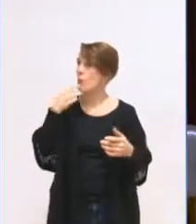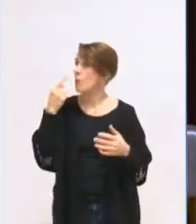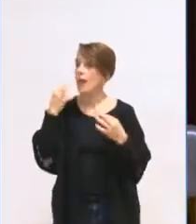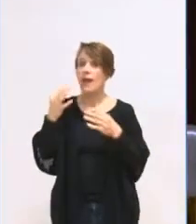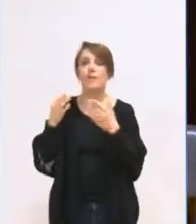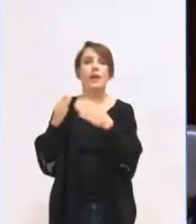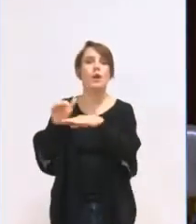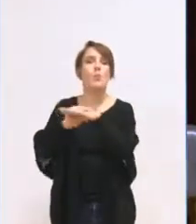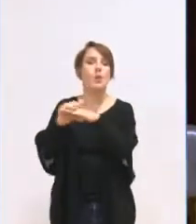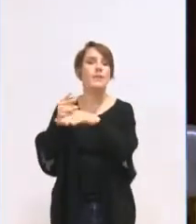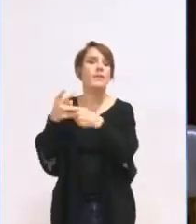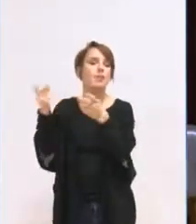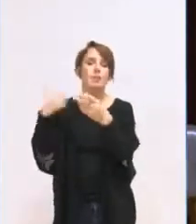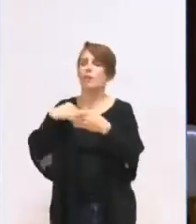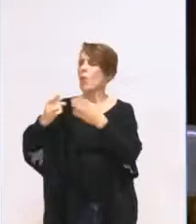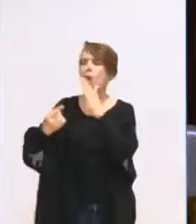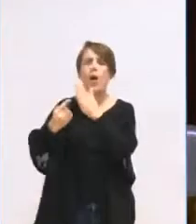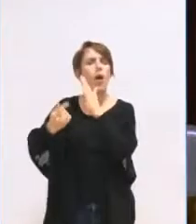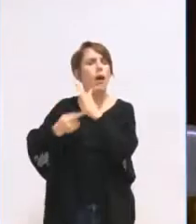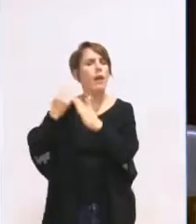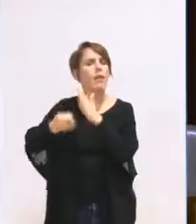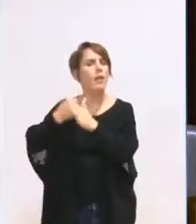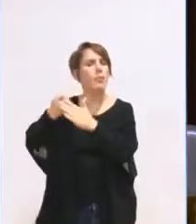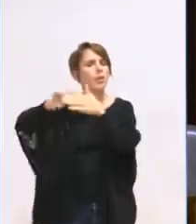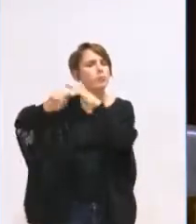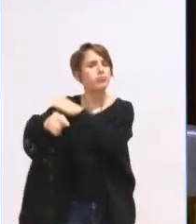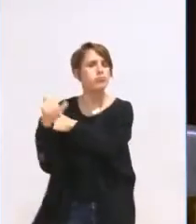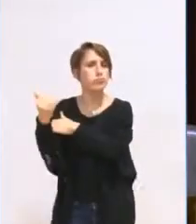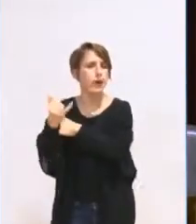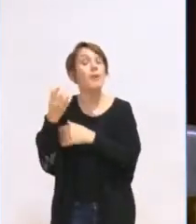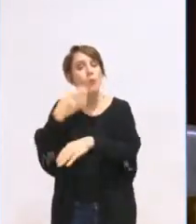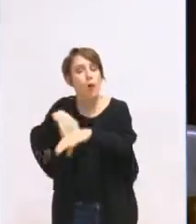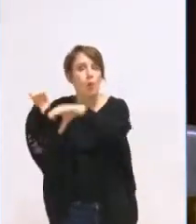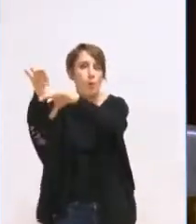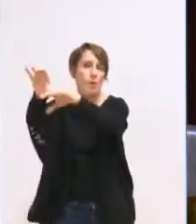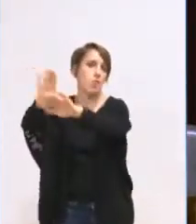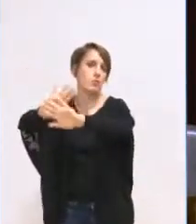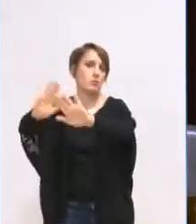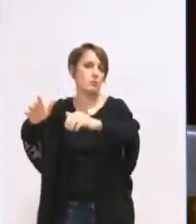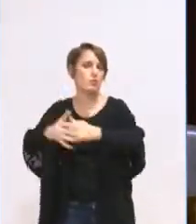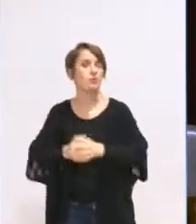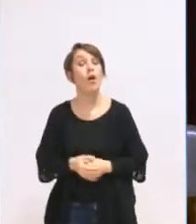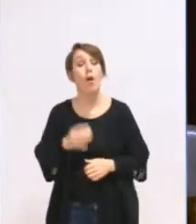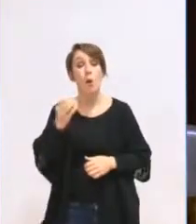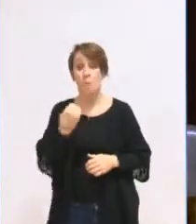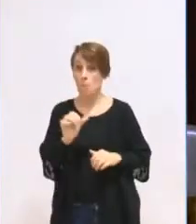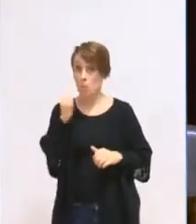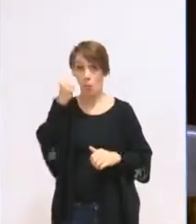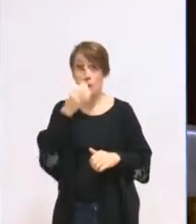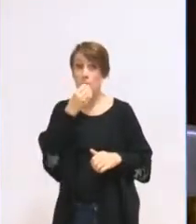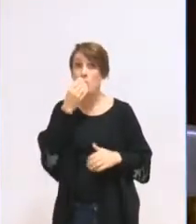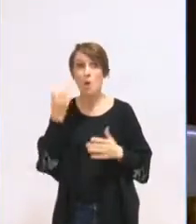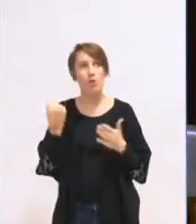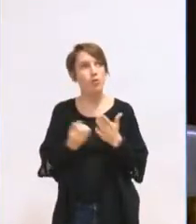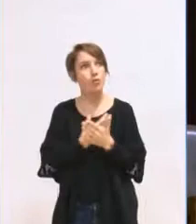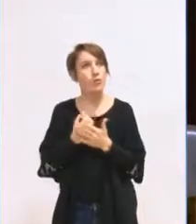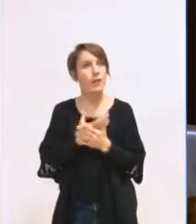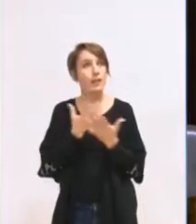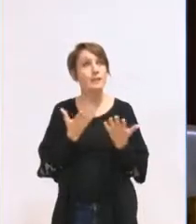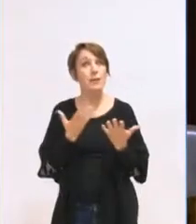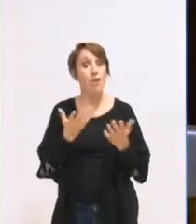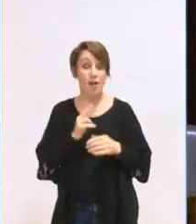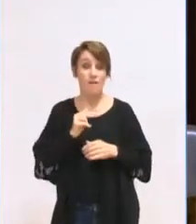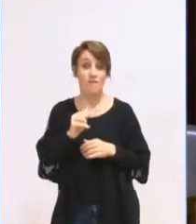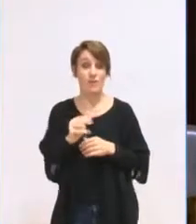compléterai. D'abord, une bonne nouvelle qui est annoncée, et il faut s'en réjouir, qui serait le retour à une épargne nette positive